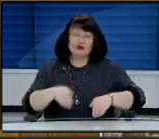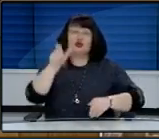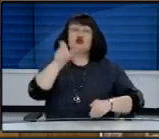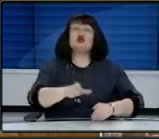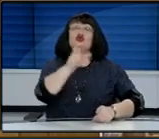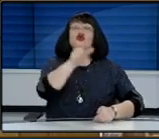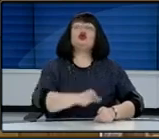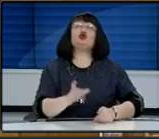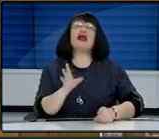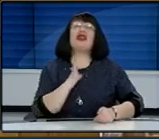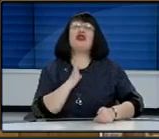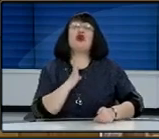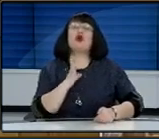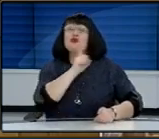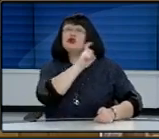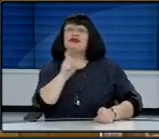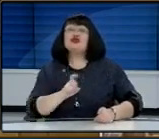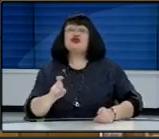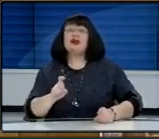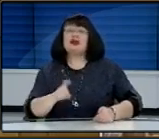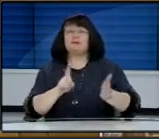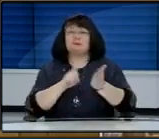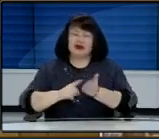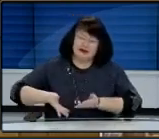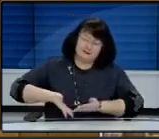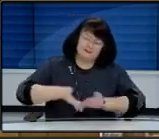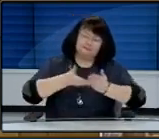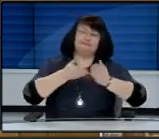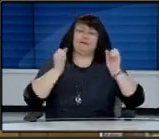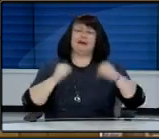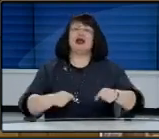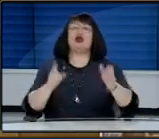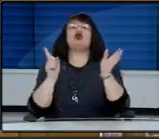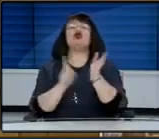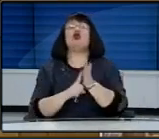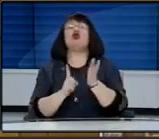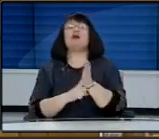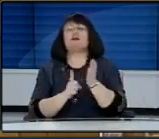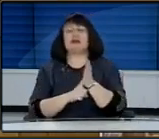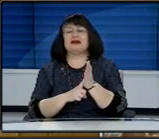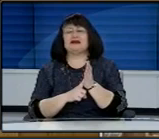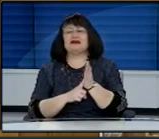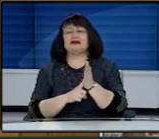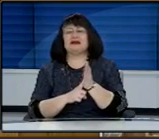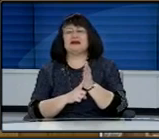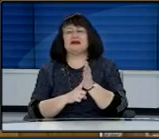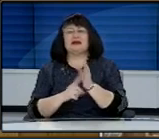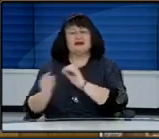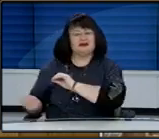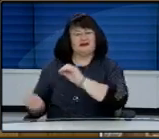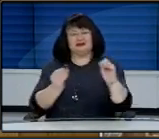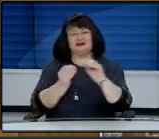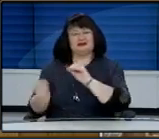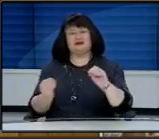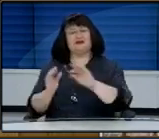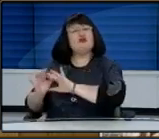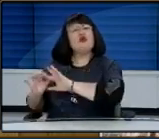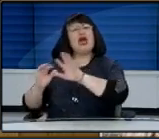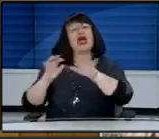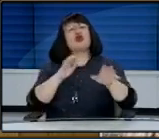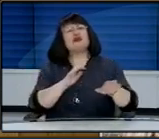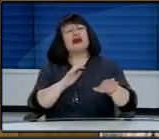ζωή. Επιβάλλει να στηρίξουμε τις νόμιμες επανεγκαταστάσεις από τρίτες χώρες στην Ευρώπη για να μειώσουμε τις